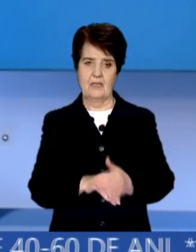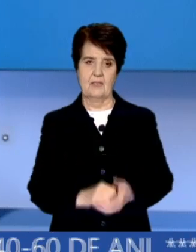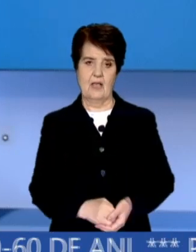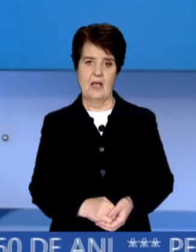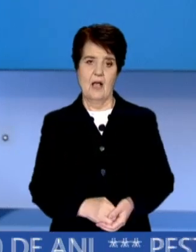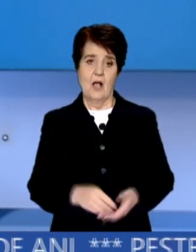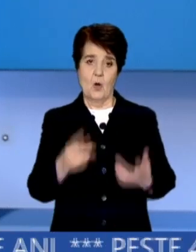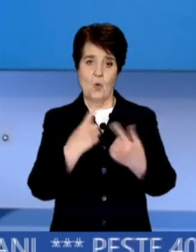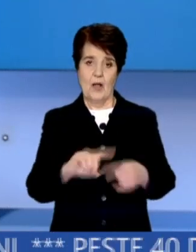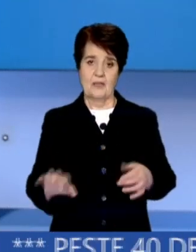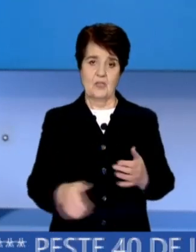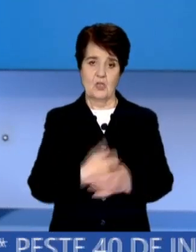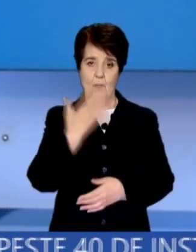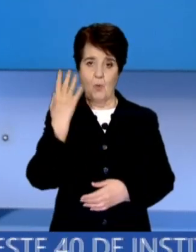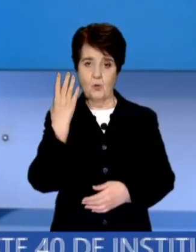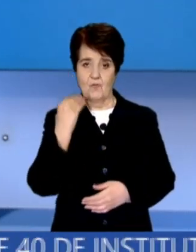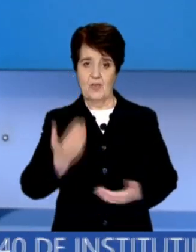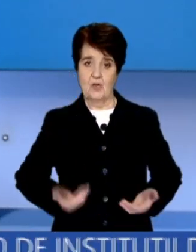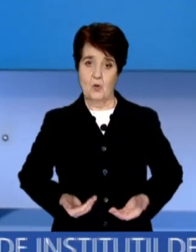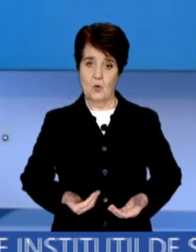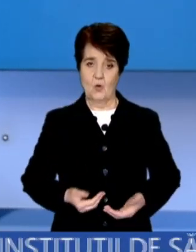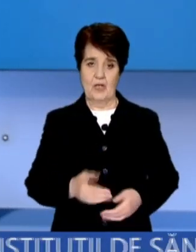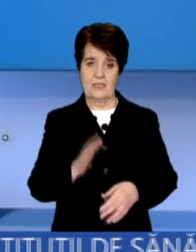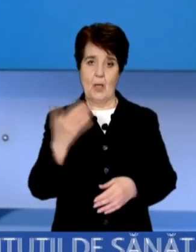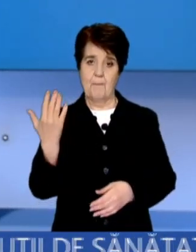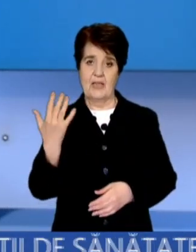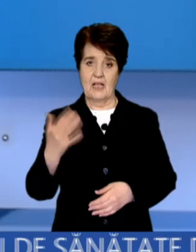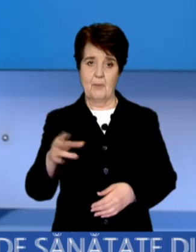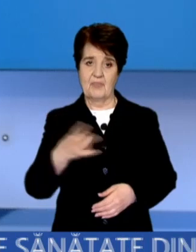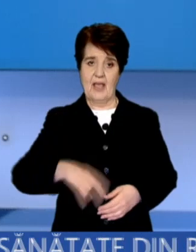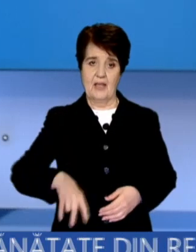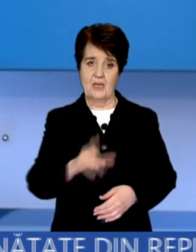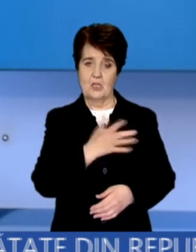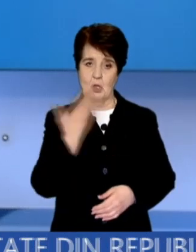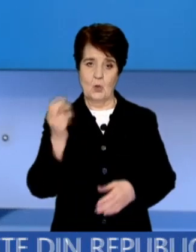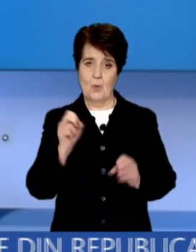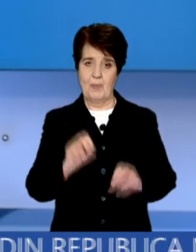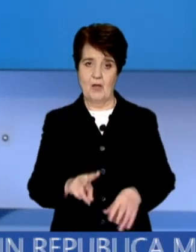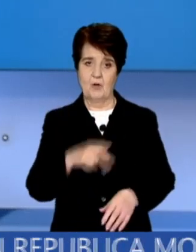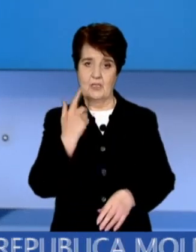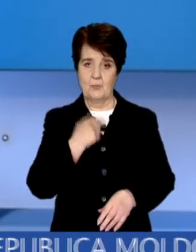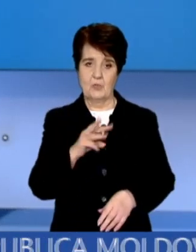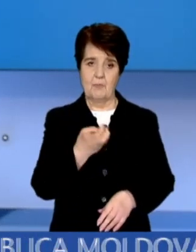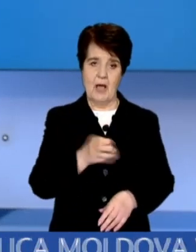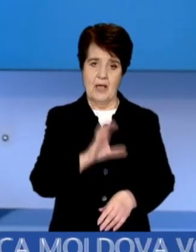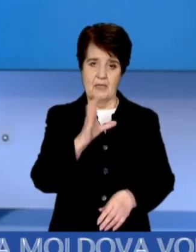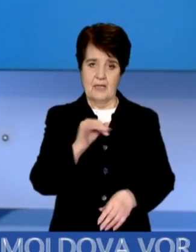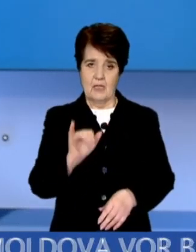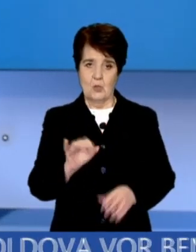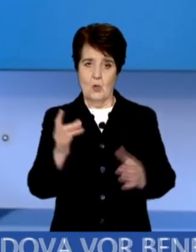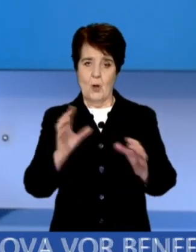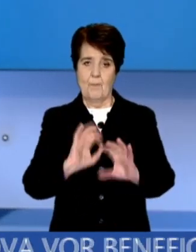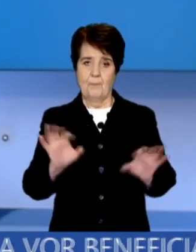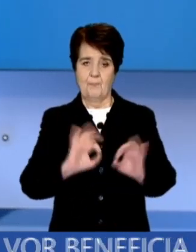continuam cu alte știri moldoveni care locuiesc pe malul drept al Nistrului nu se află în pericol a declarat președintele Maia Sandu pentru un post